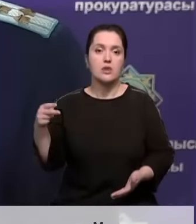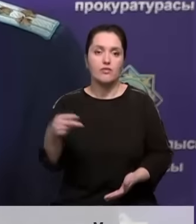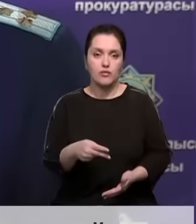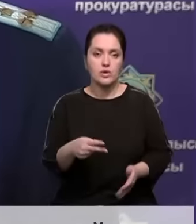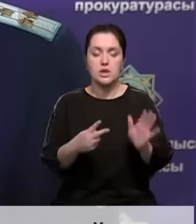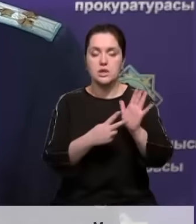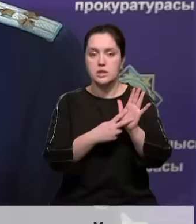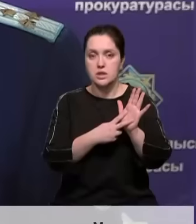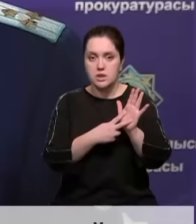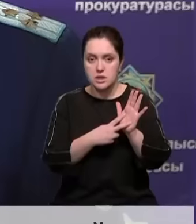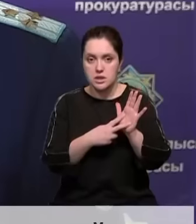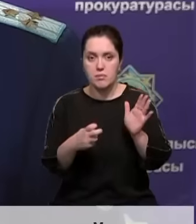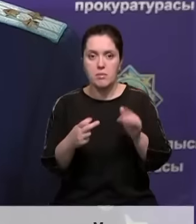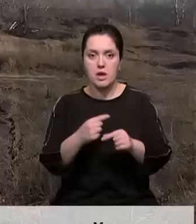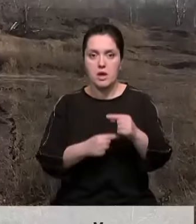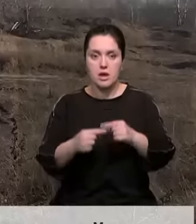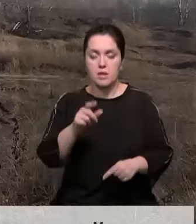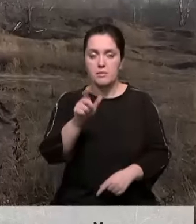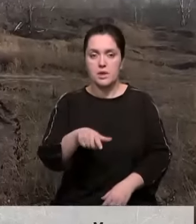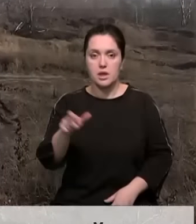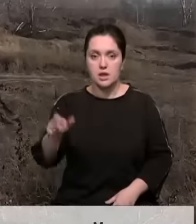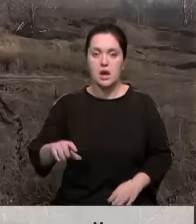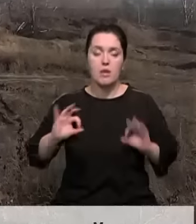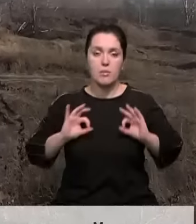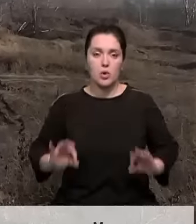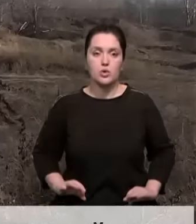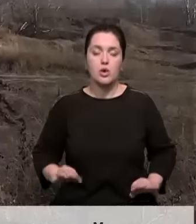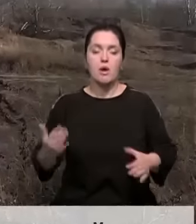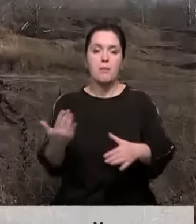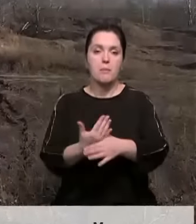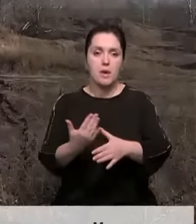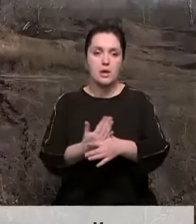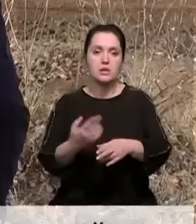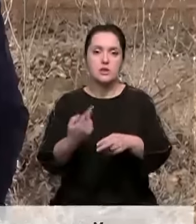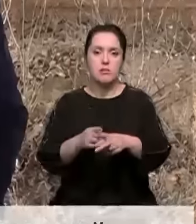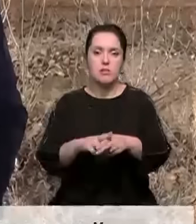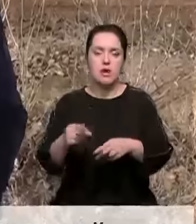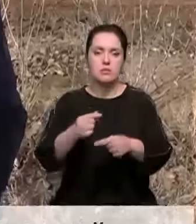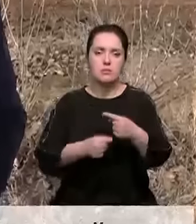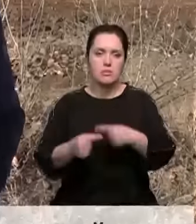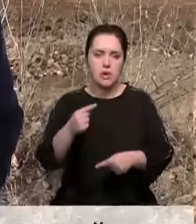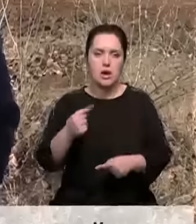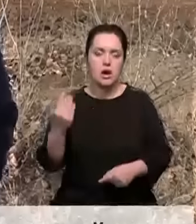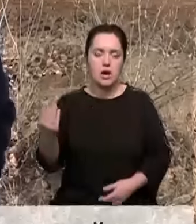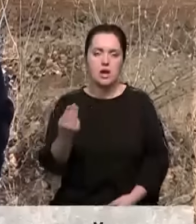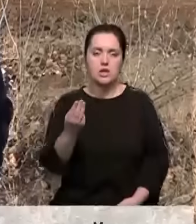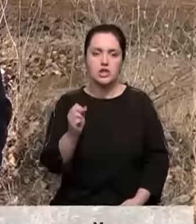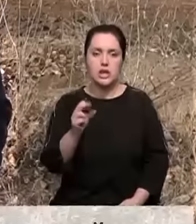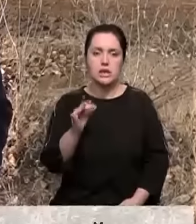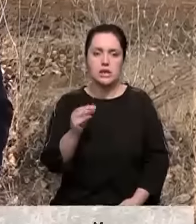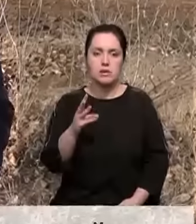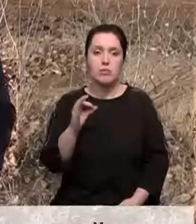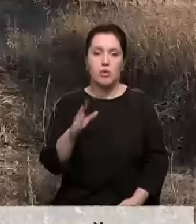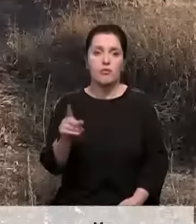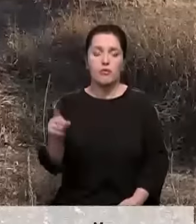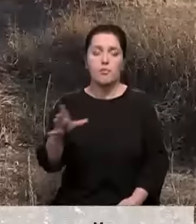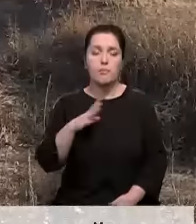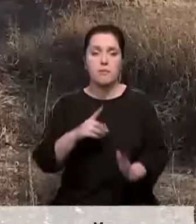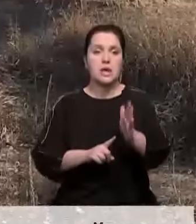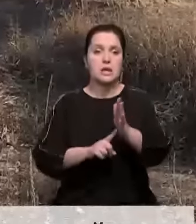2700 предпринимателей. Прокуроры помогли решить проблему предпринимателя Булата Шакимова. В рамках карты индустриализации он